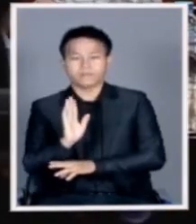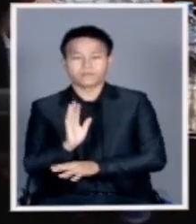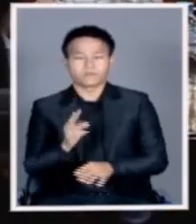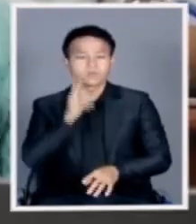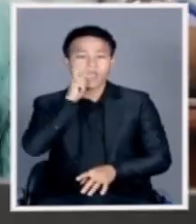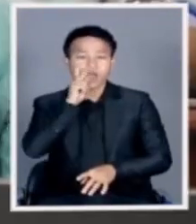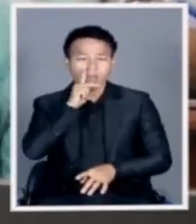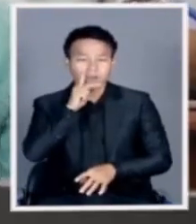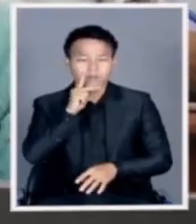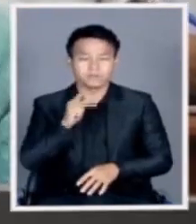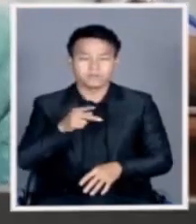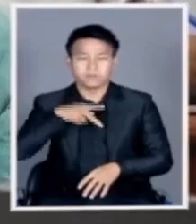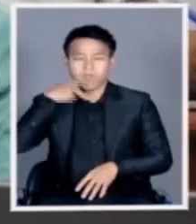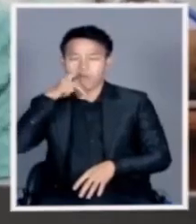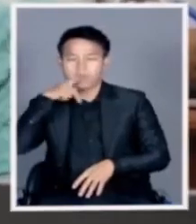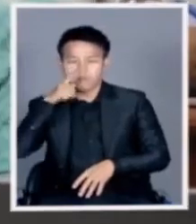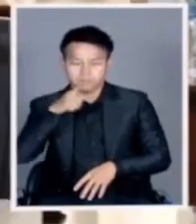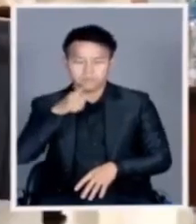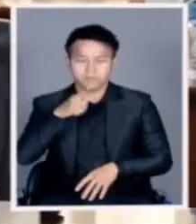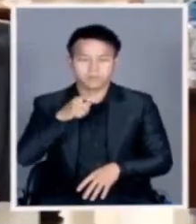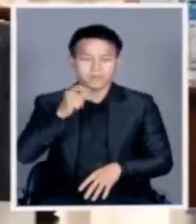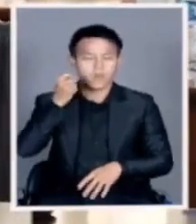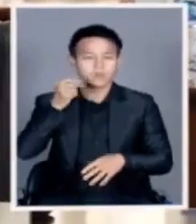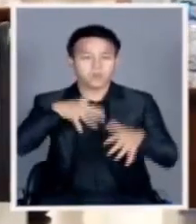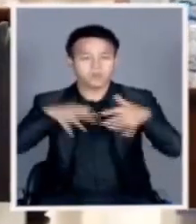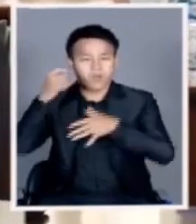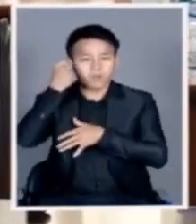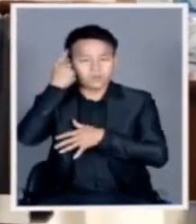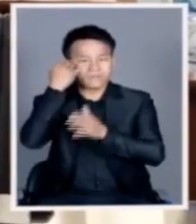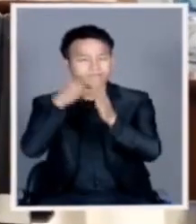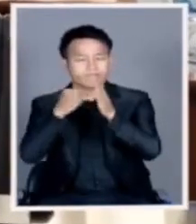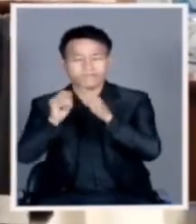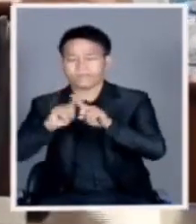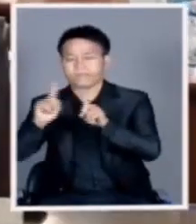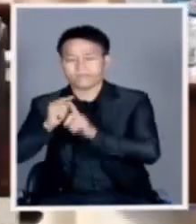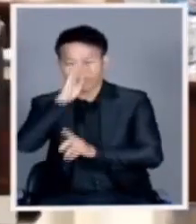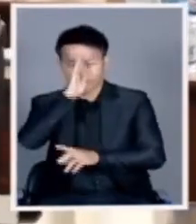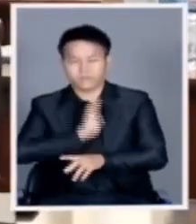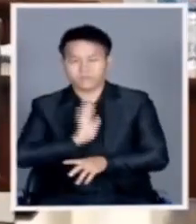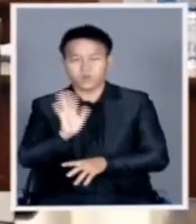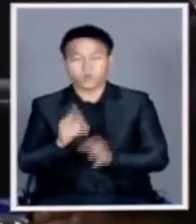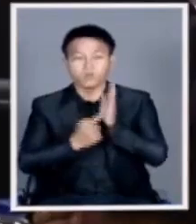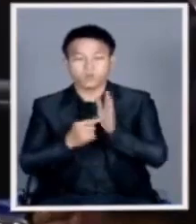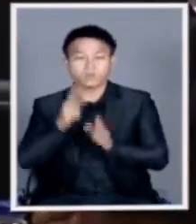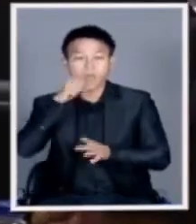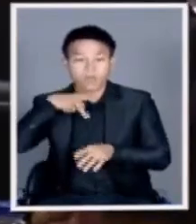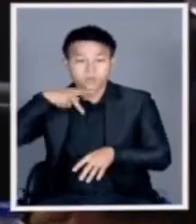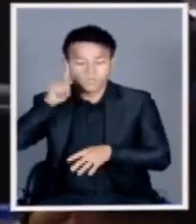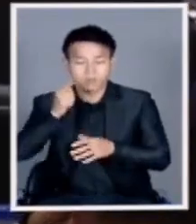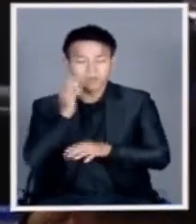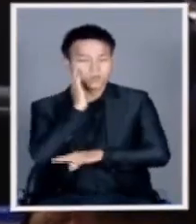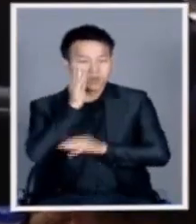างขึ้นโดยบ่มีพื้นฐานความจริงข่าวที่เข้าใจผิดประกอบด้วยข้อมูลที่แท้จริงบางส่วนแต่ถูกนำเสนอในทางที่เข้าใจผิ